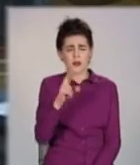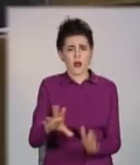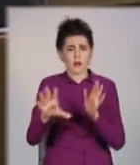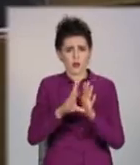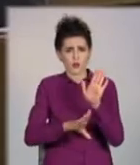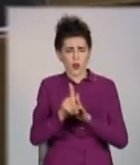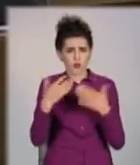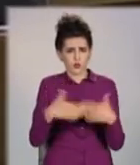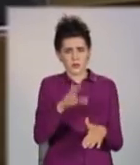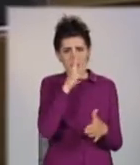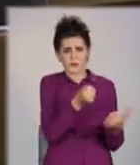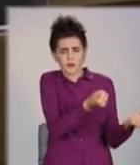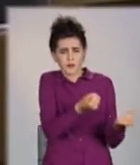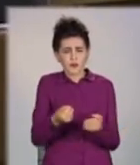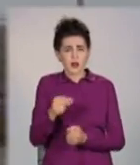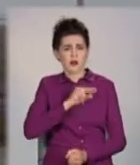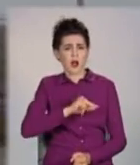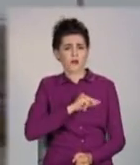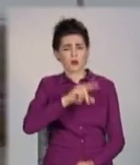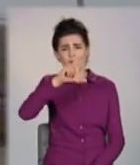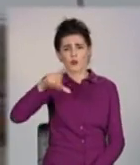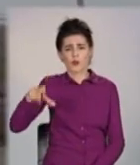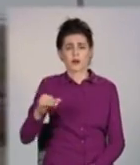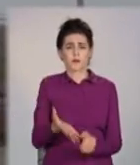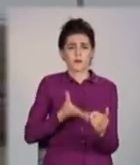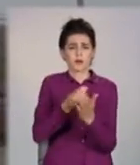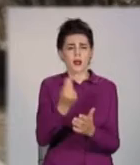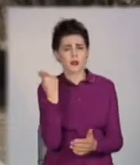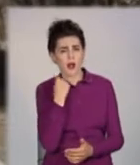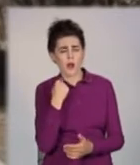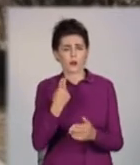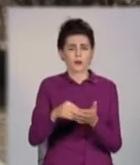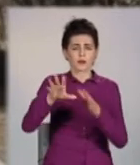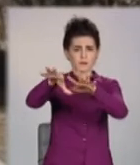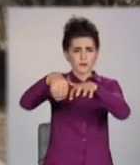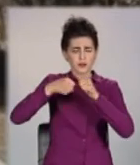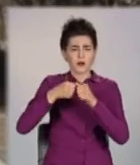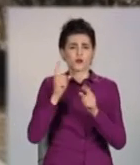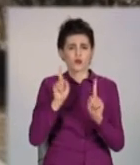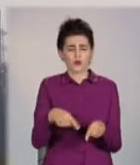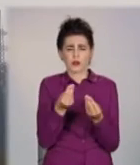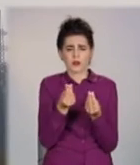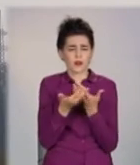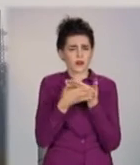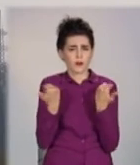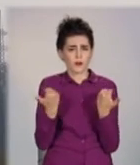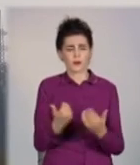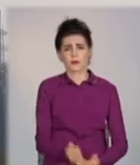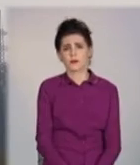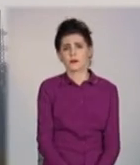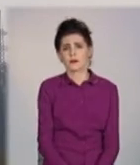уже затримують зарплату працівникам. На сплату податків і на закупи ядерного палива грошей теж немає.